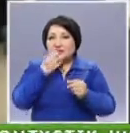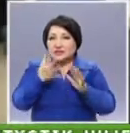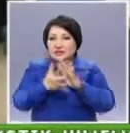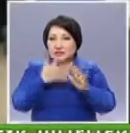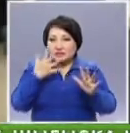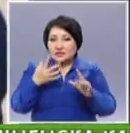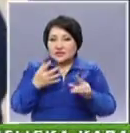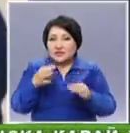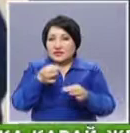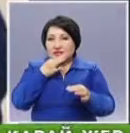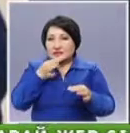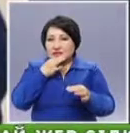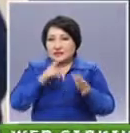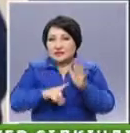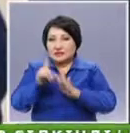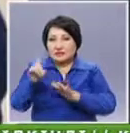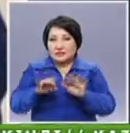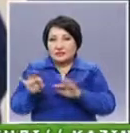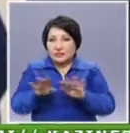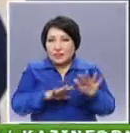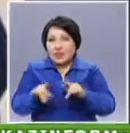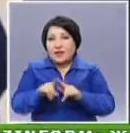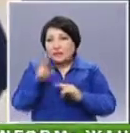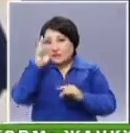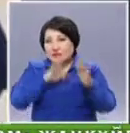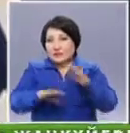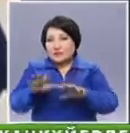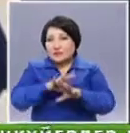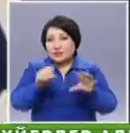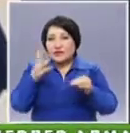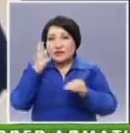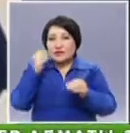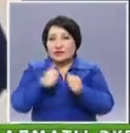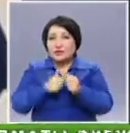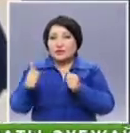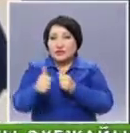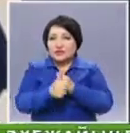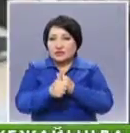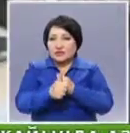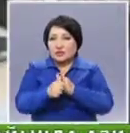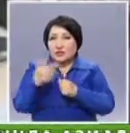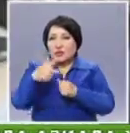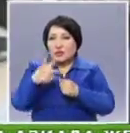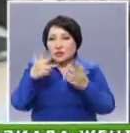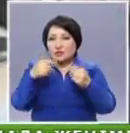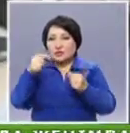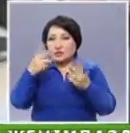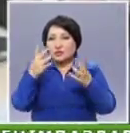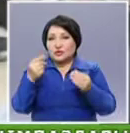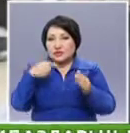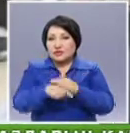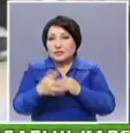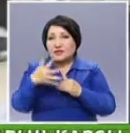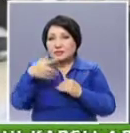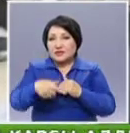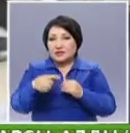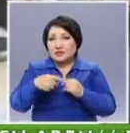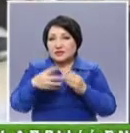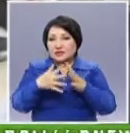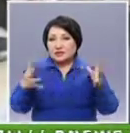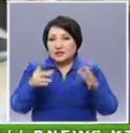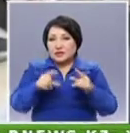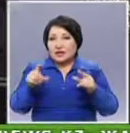тиісті орындарға құжаттарына келуде. Бұл тұрғыда еліміз бойынша алматылықтар көш бастап тұр. 30 күннің ішінде 5000-ға жуық қала тұрғыны өтініш жазса,